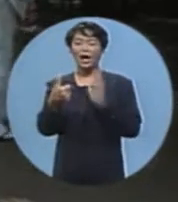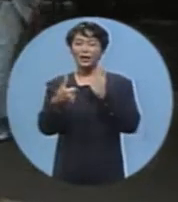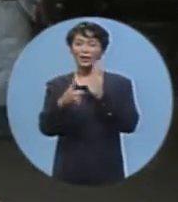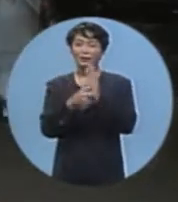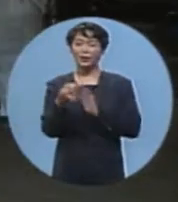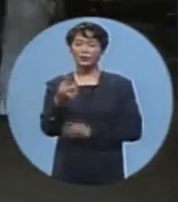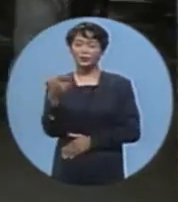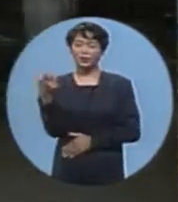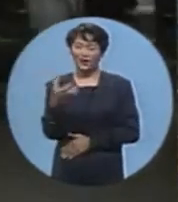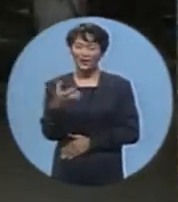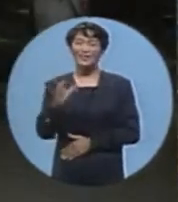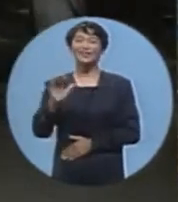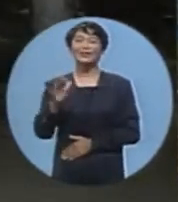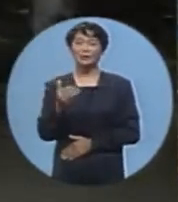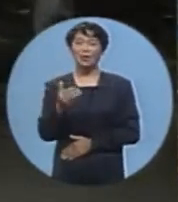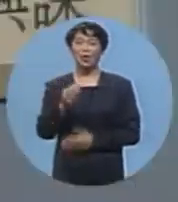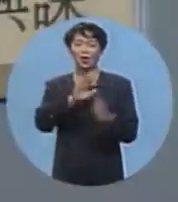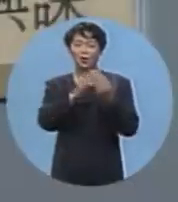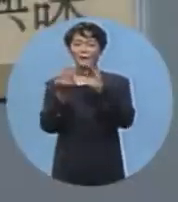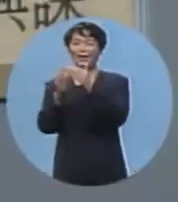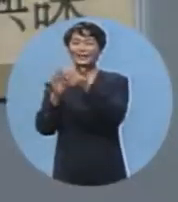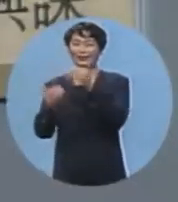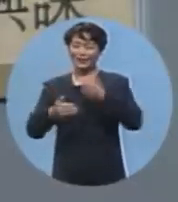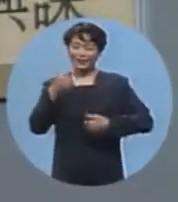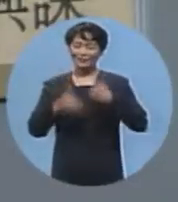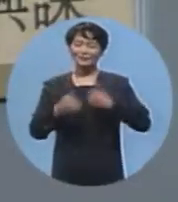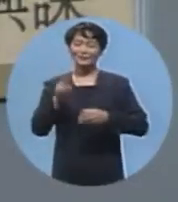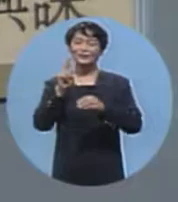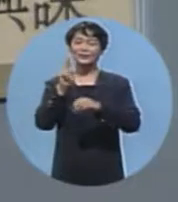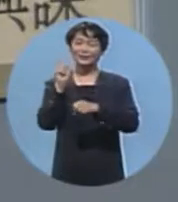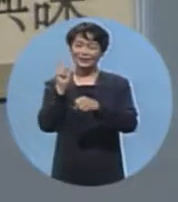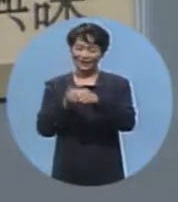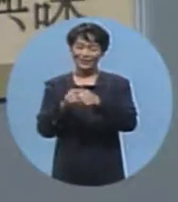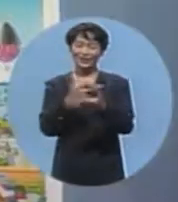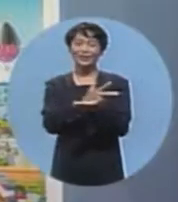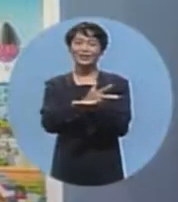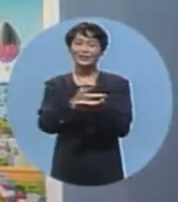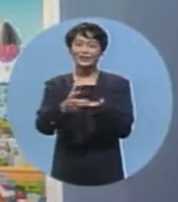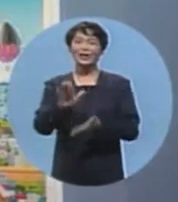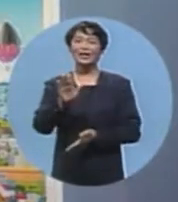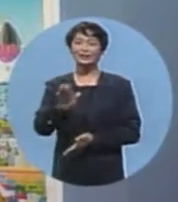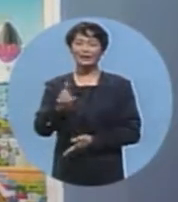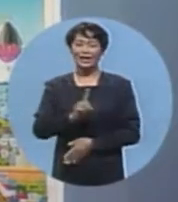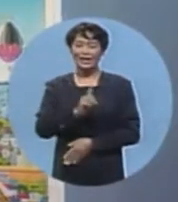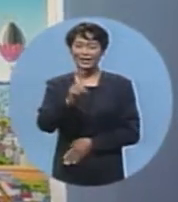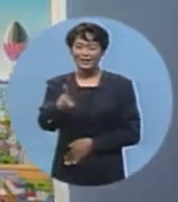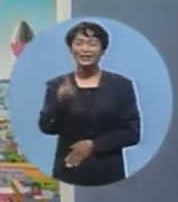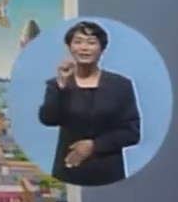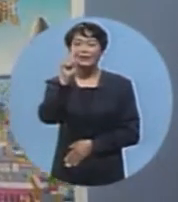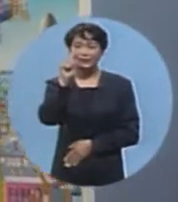ね、街を楽しむための資料があるってんで伺ってみました。